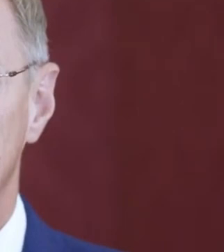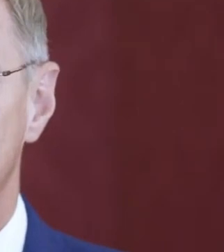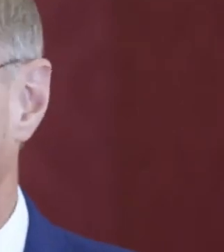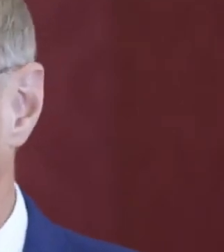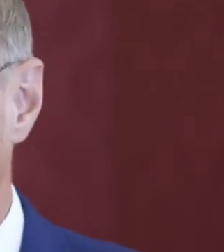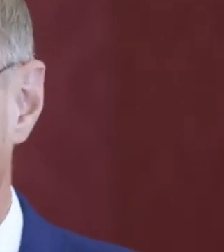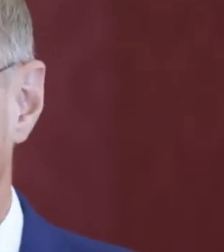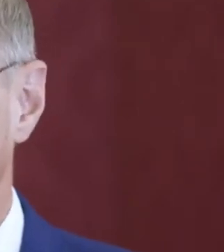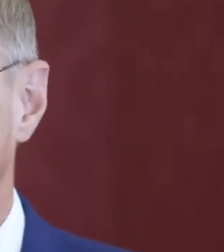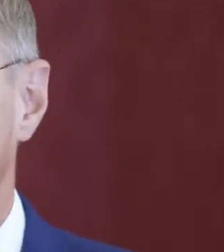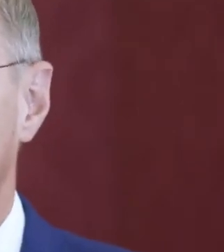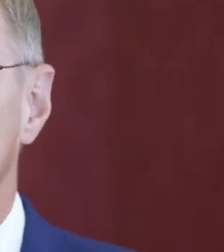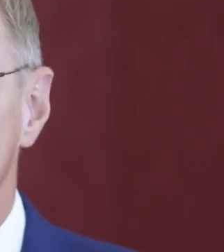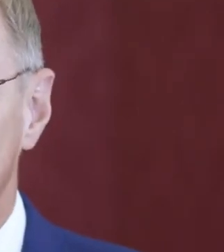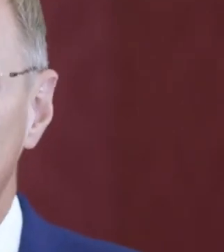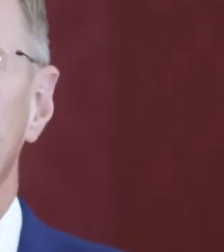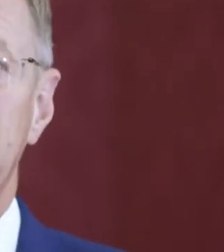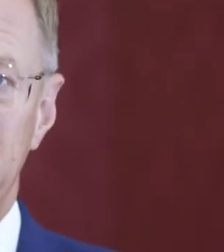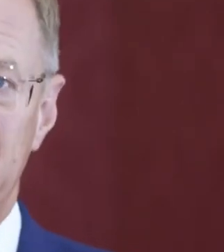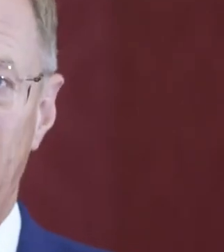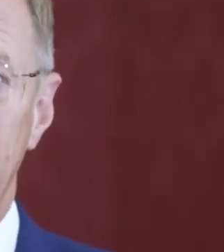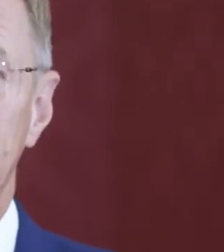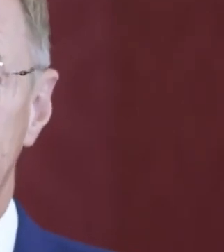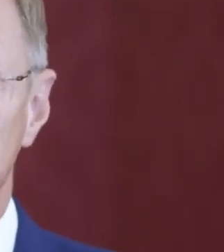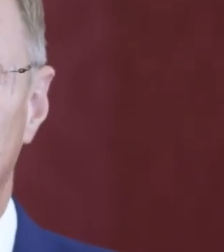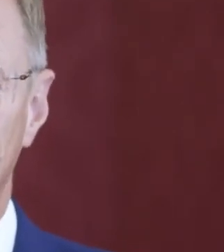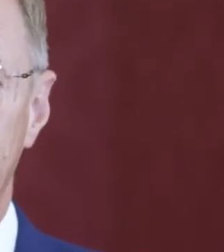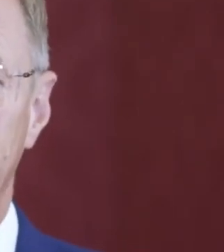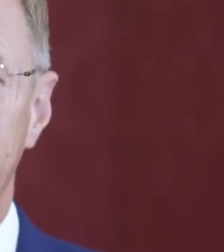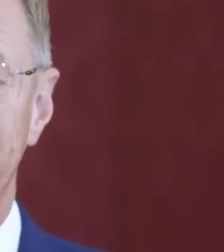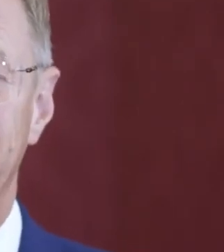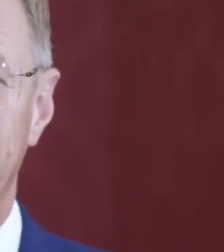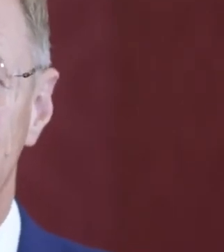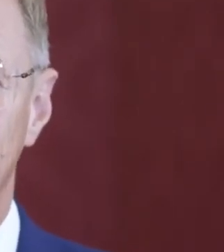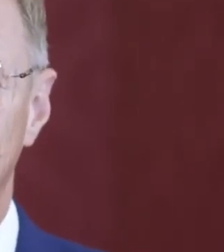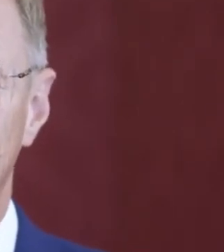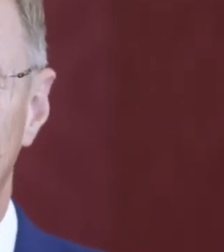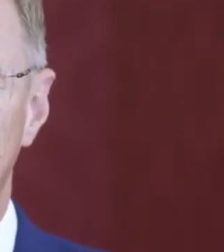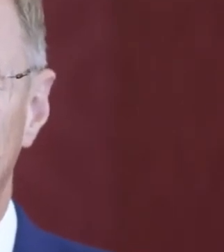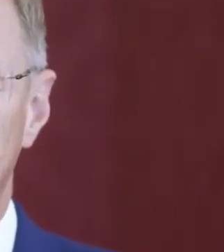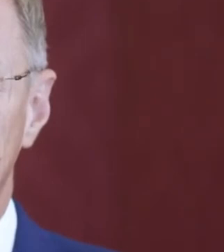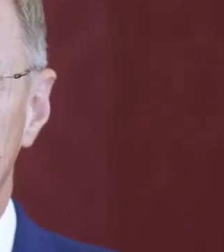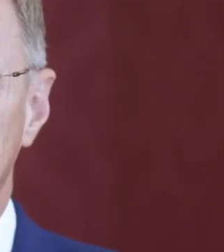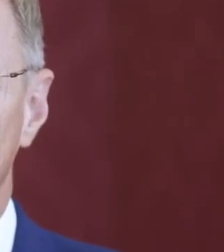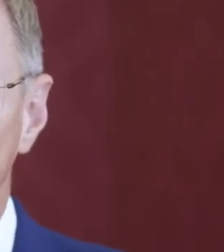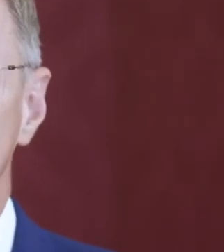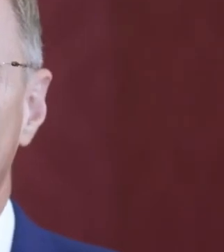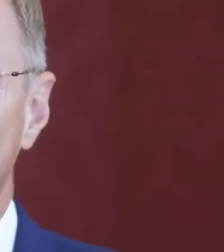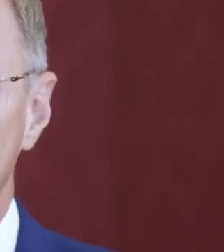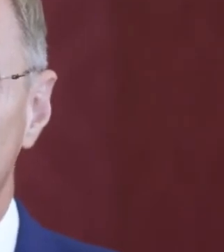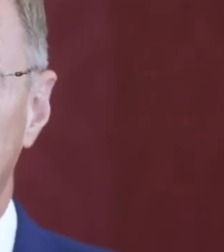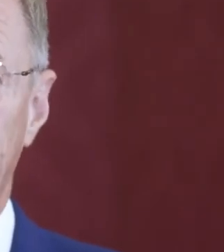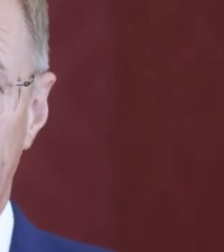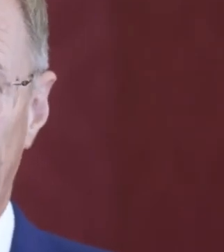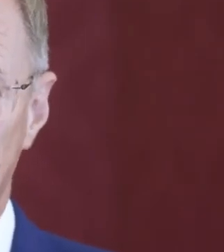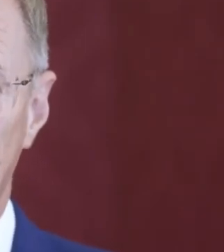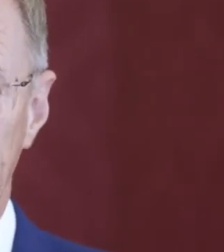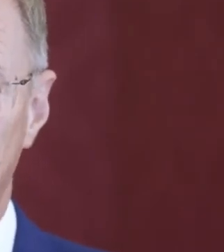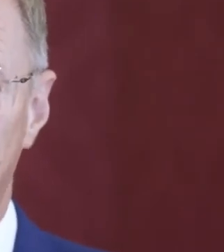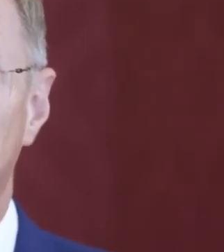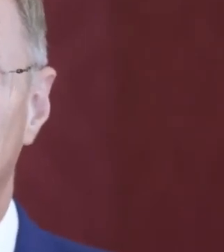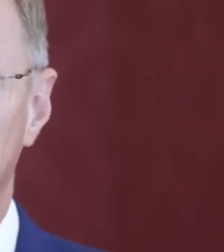Sinn, macht auch Freude und ist ein wichtiger Teil gesellschaftlicher Integration. Deshalb muss sie auch bei